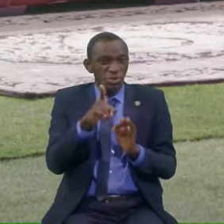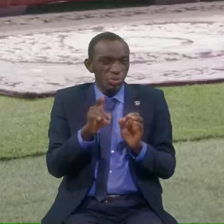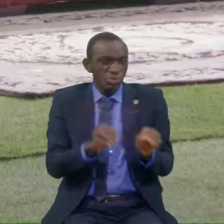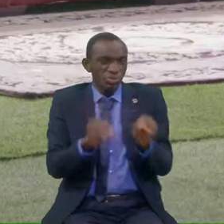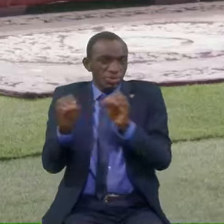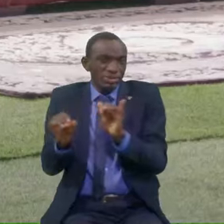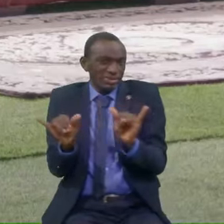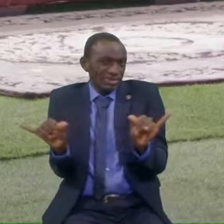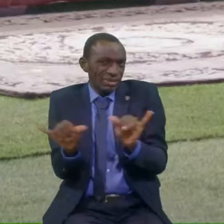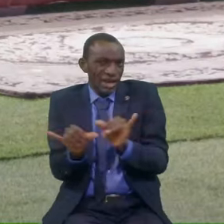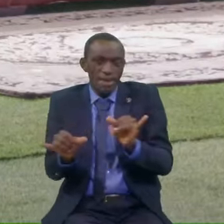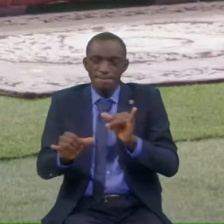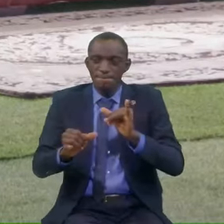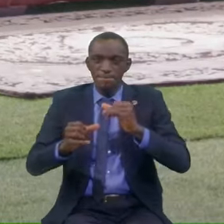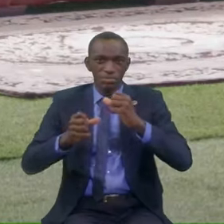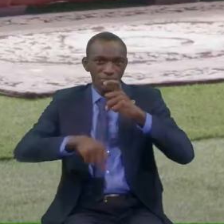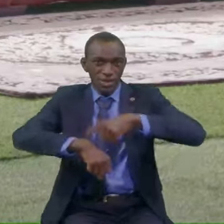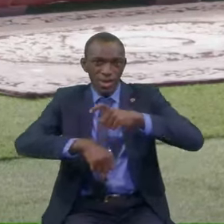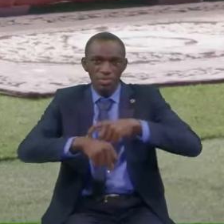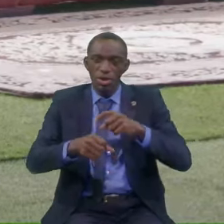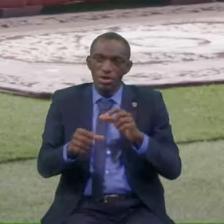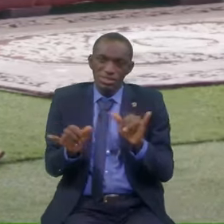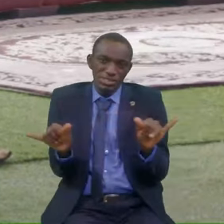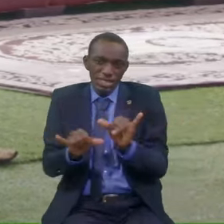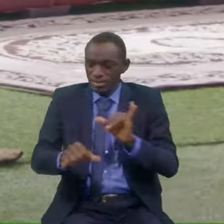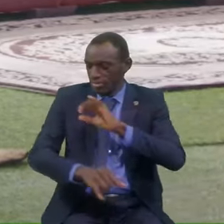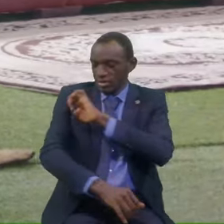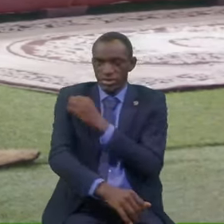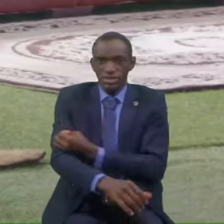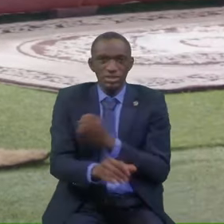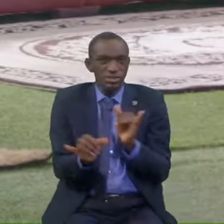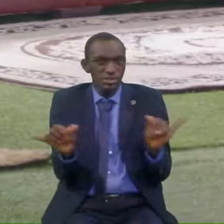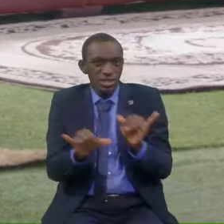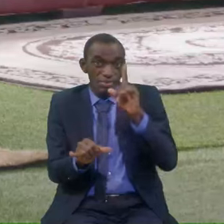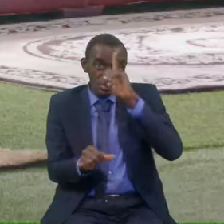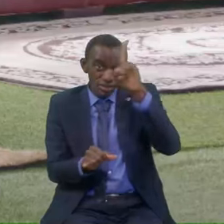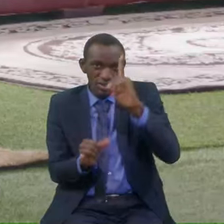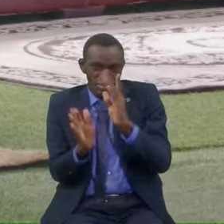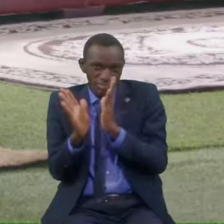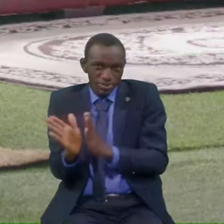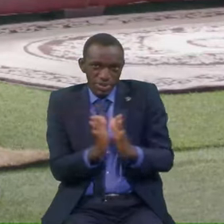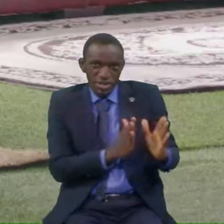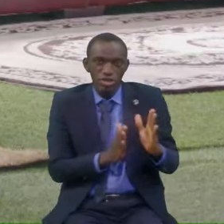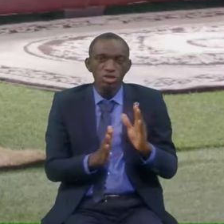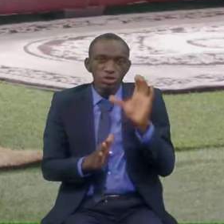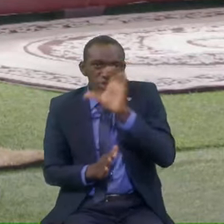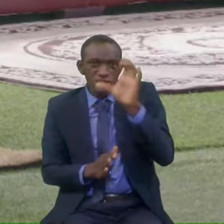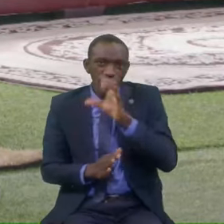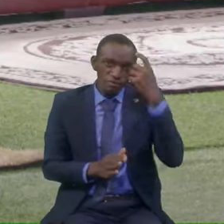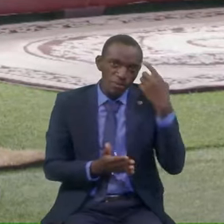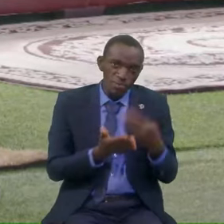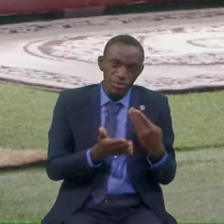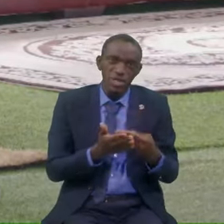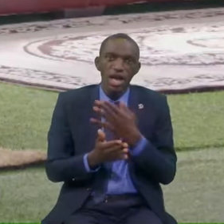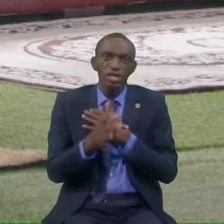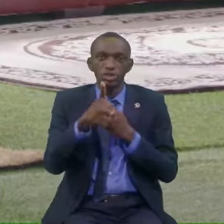assez d'intellect, assez de plans, comme tu le fais en cherchant l'argent, et tu mets